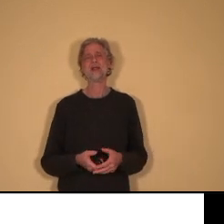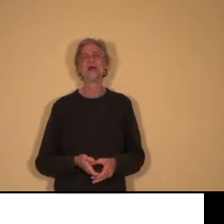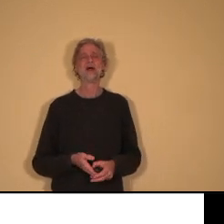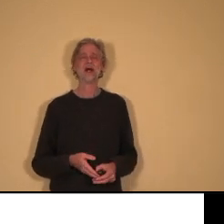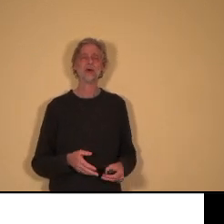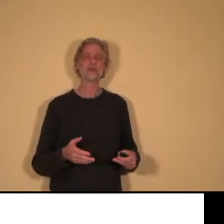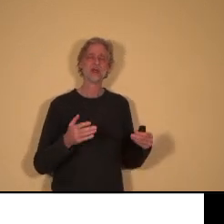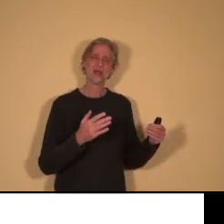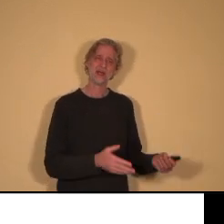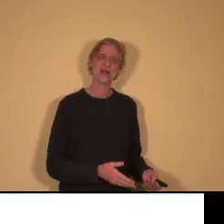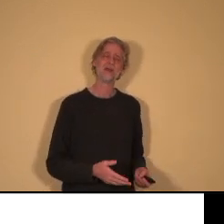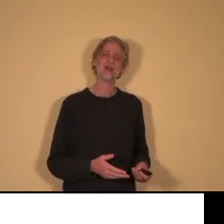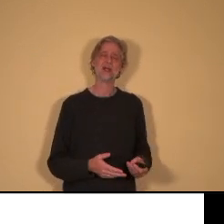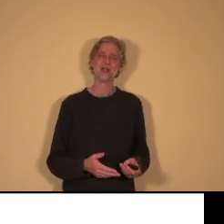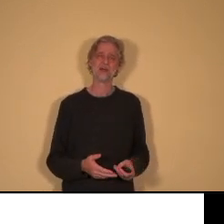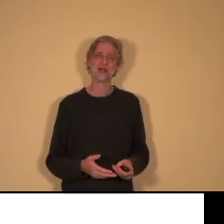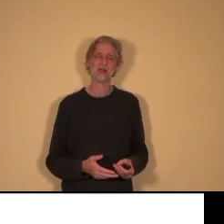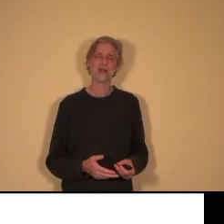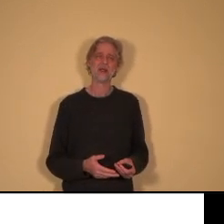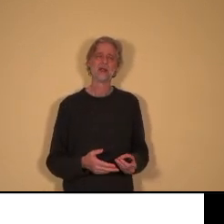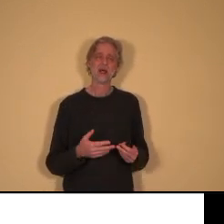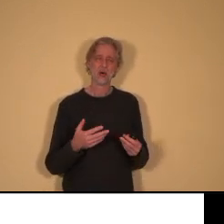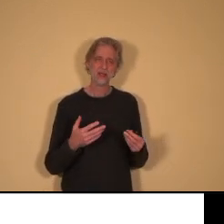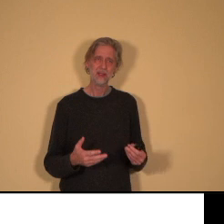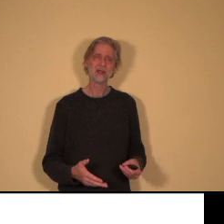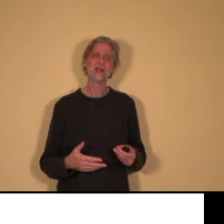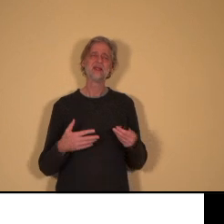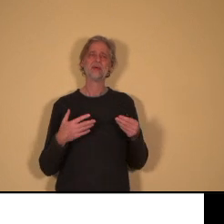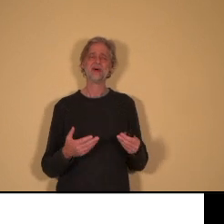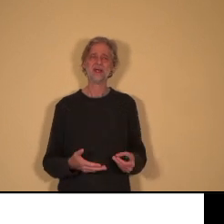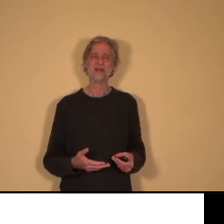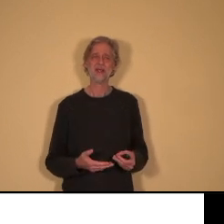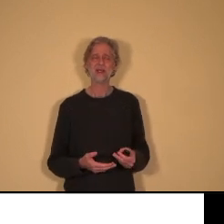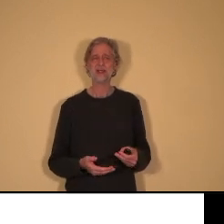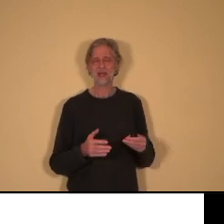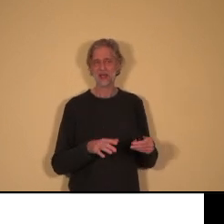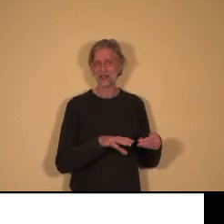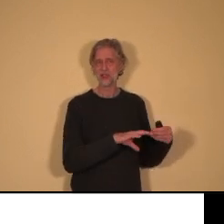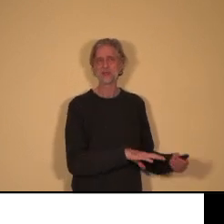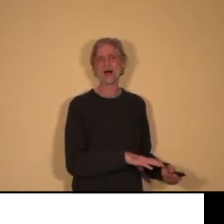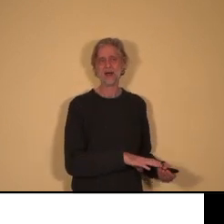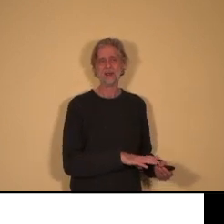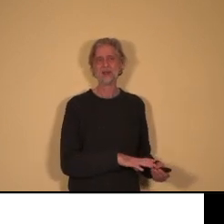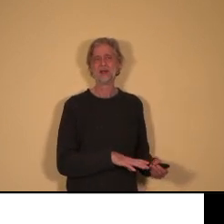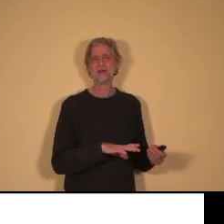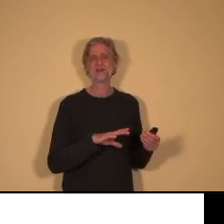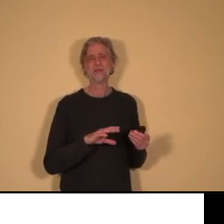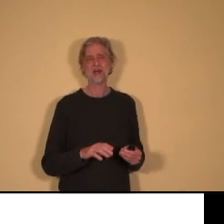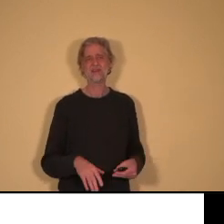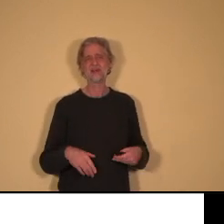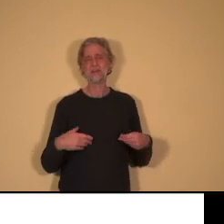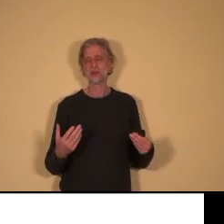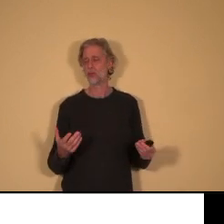Energie aus regenerativen Energiequellen. Auch hier gilt aber weiterhin, Energie sparen ist